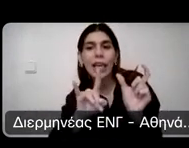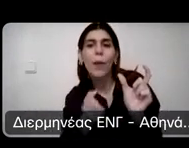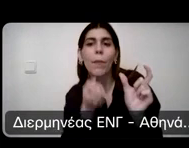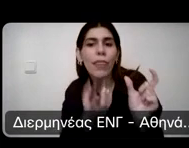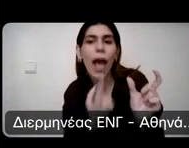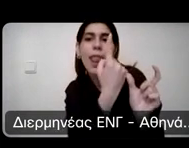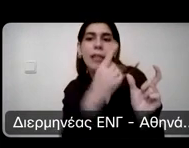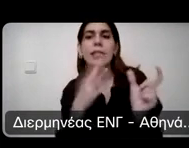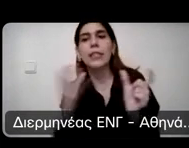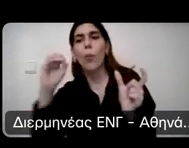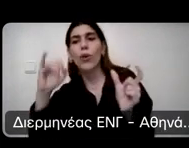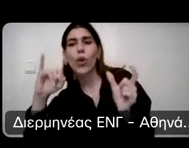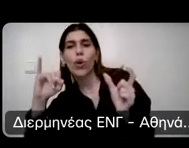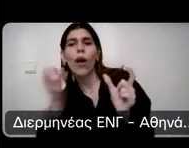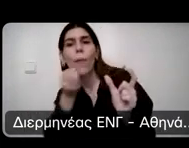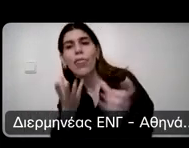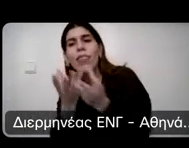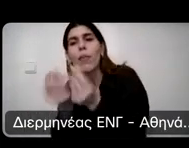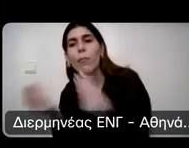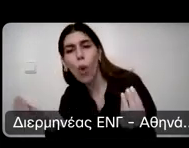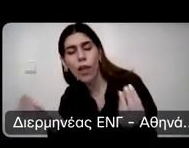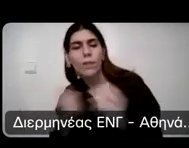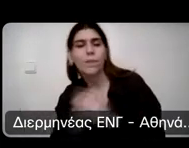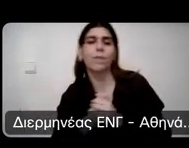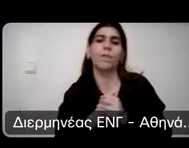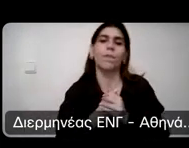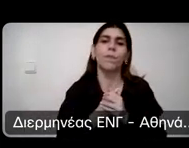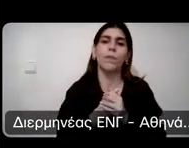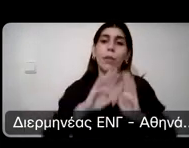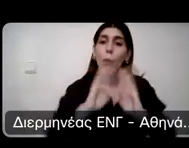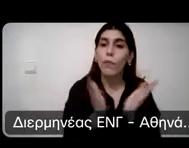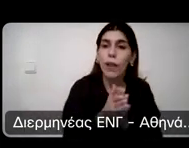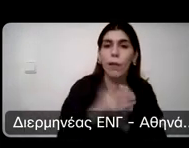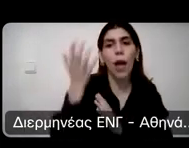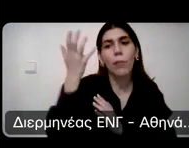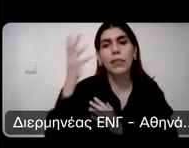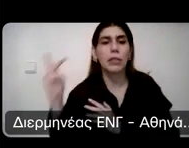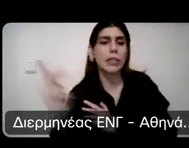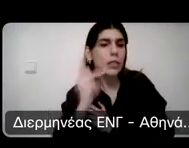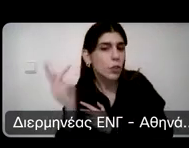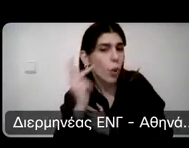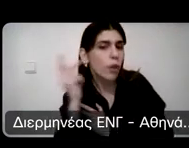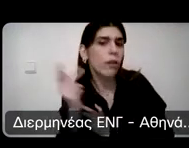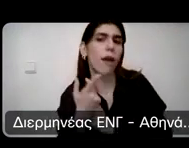Κάθε αλλαγή παραδείγματος στην επιστήμη ή στην κοινωνία, έχει νέα εκφραστικά μέσα.